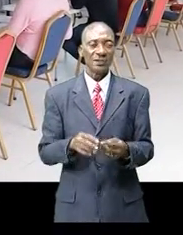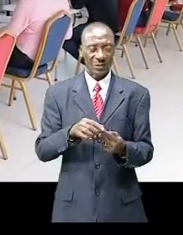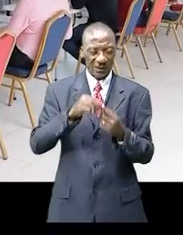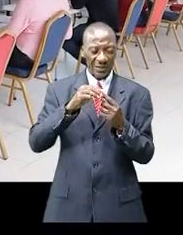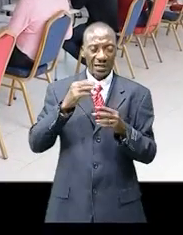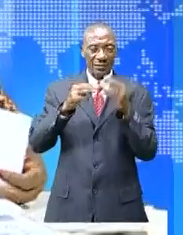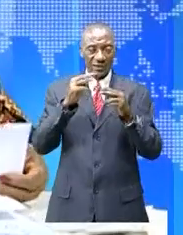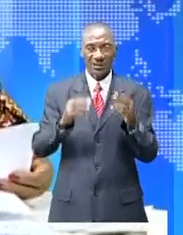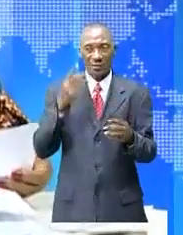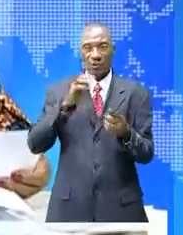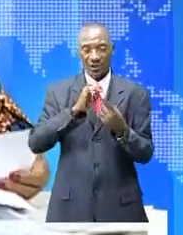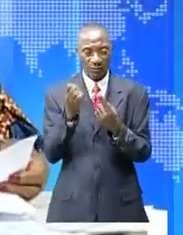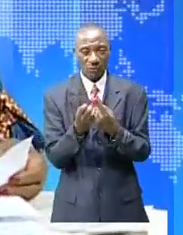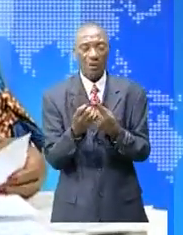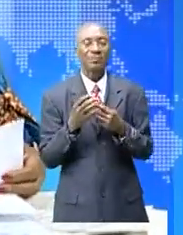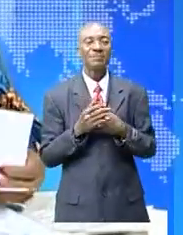l'Environnement.